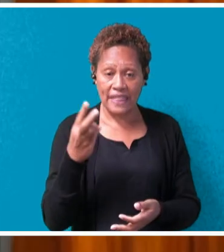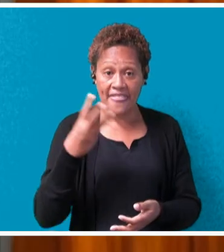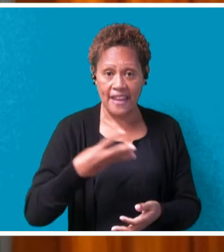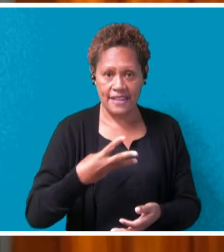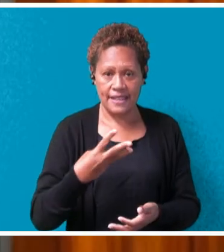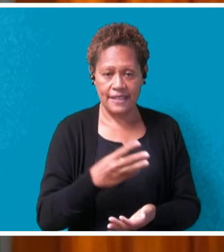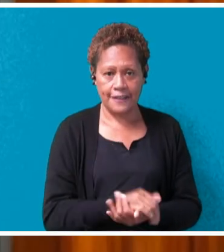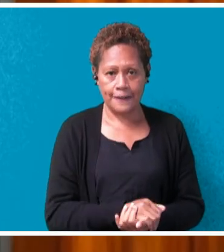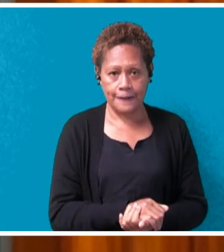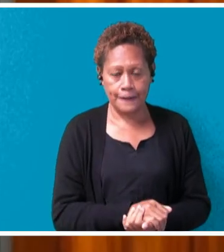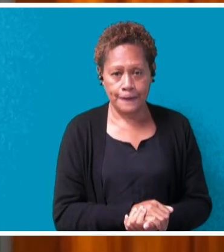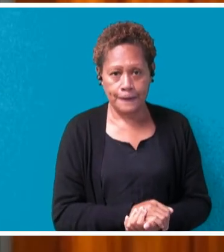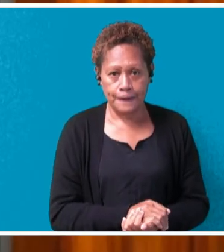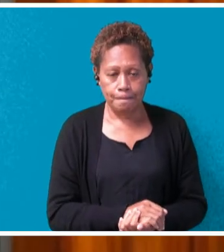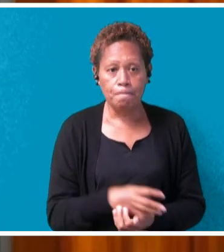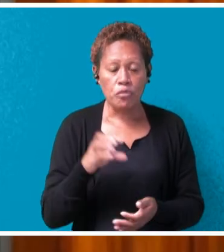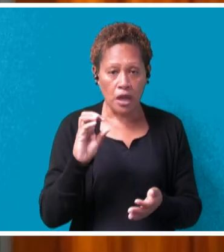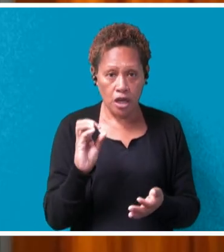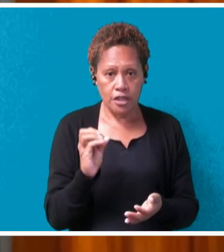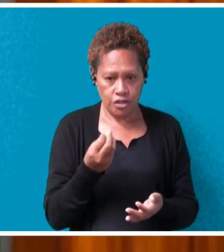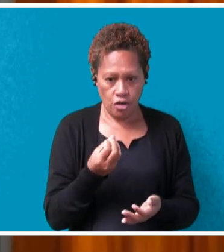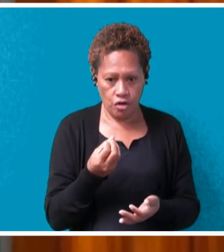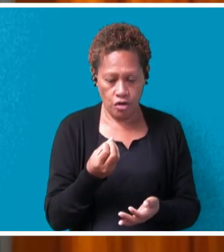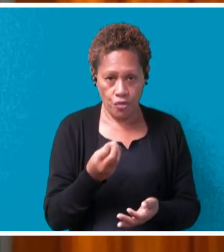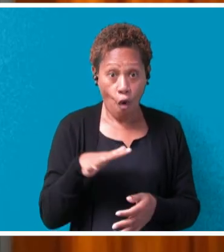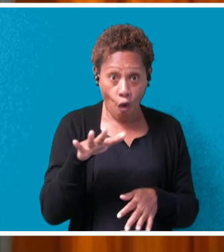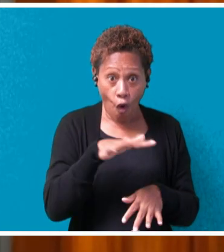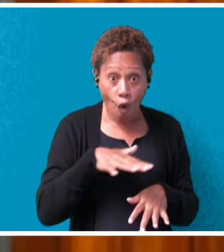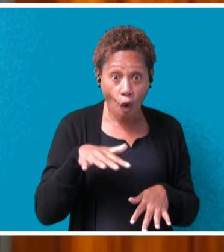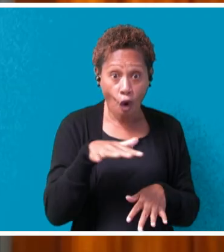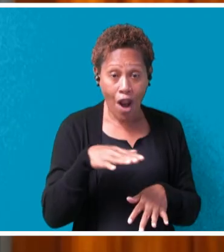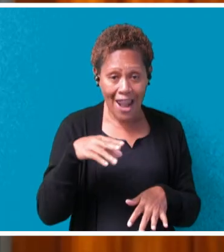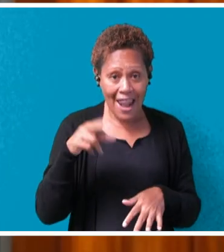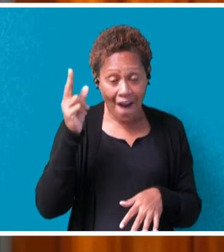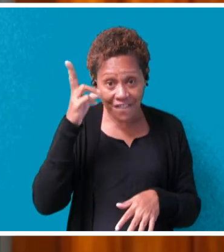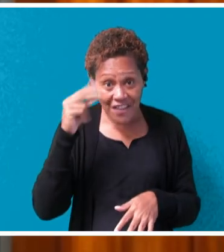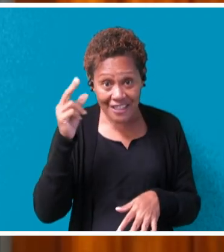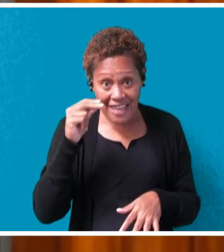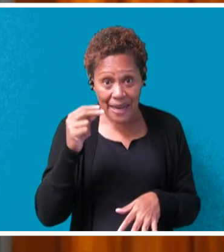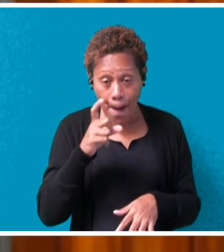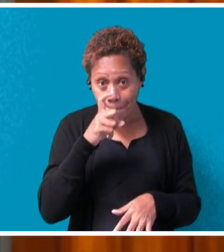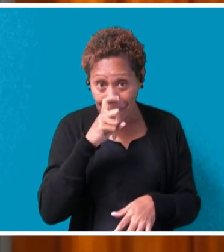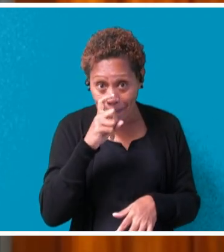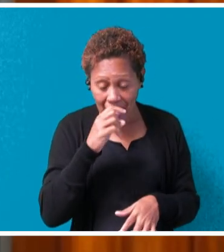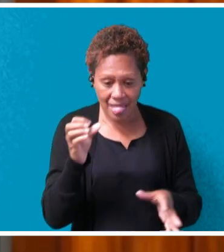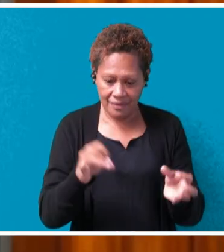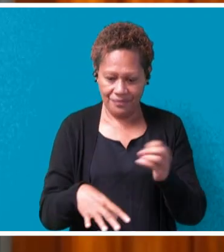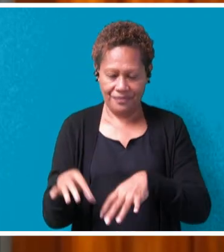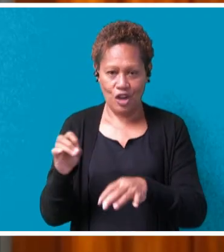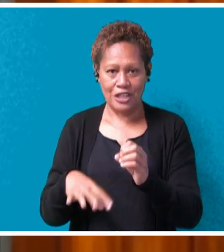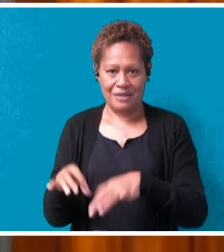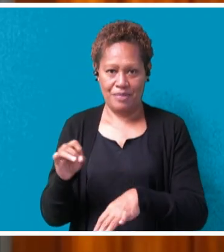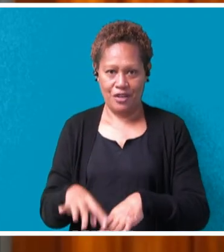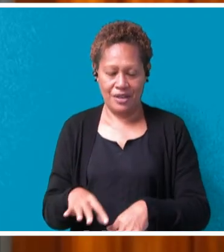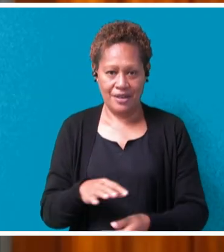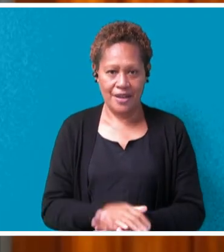bill. En ang karabi na referendum muni na sulya kina no muni ding na lendi buno rarambo biti. En no muni baka tulawa, me baleta no muni na numa na bisaw, me